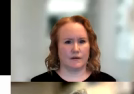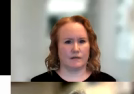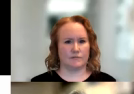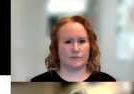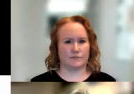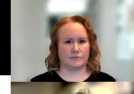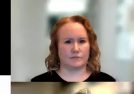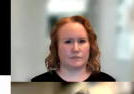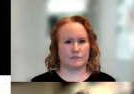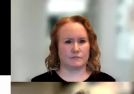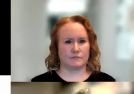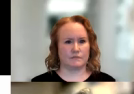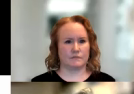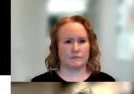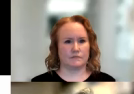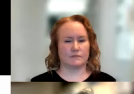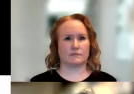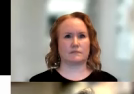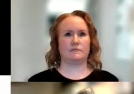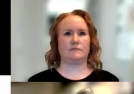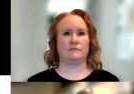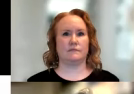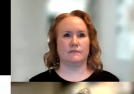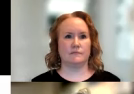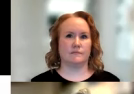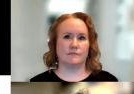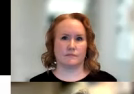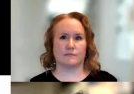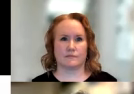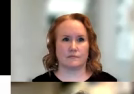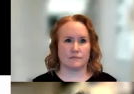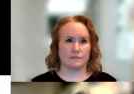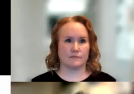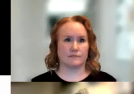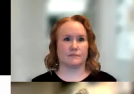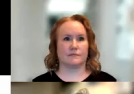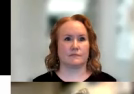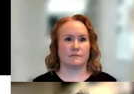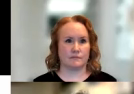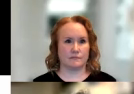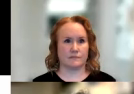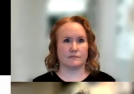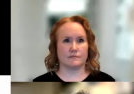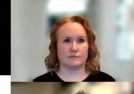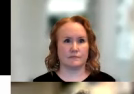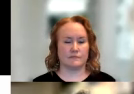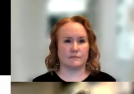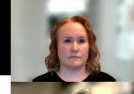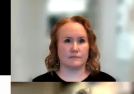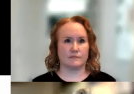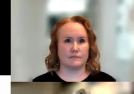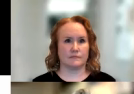kulturmiljøforvaltning, friluftsområde, folkehelse og et aldersvennlig Norge. Og så det grunn til å legge merke til